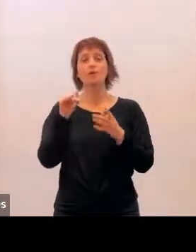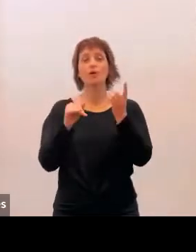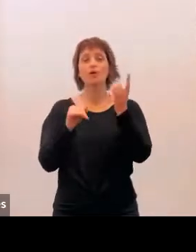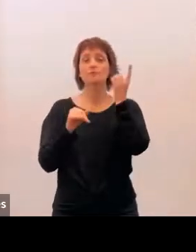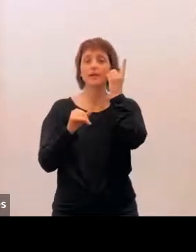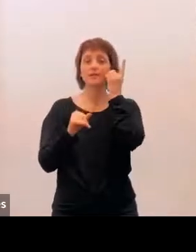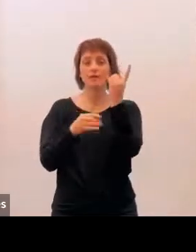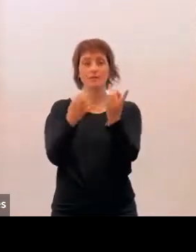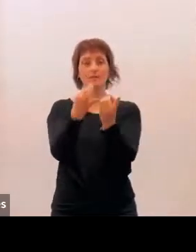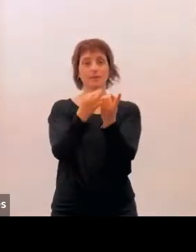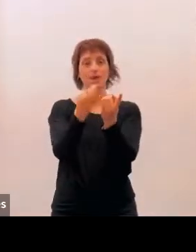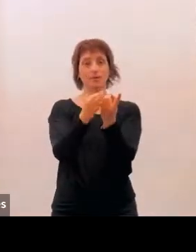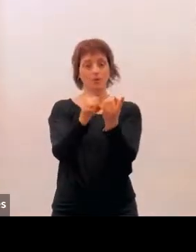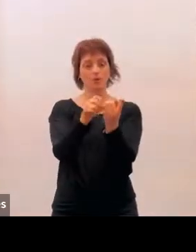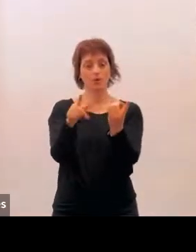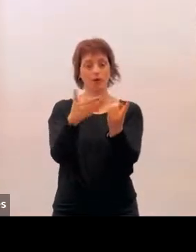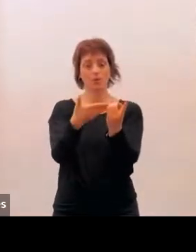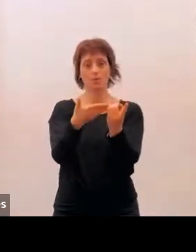application